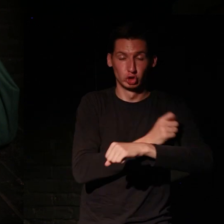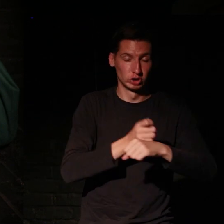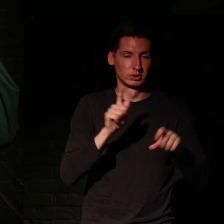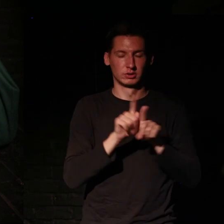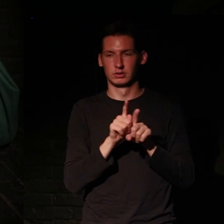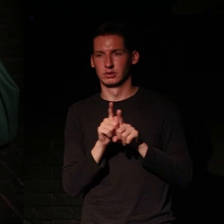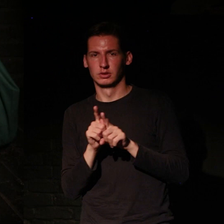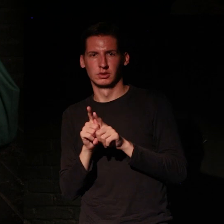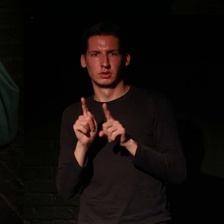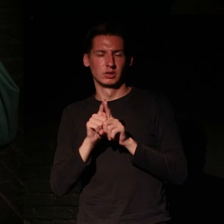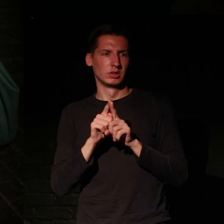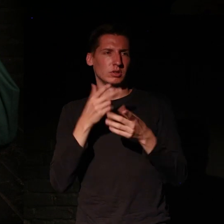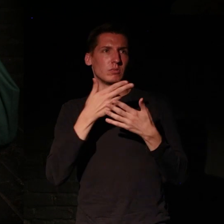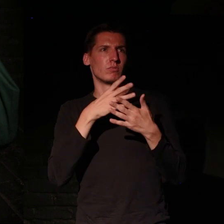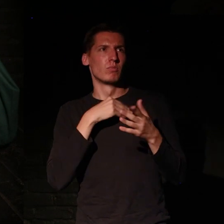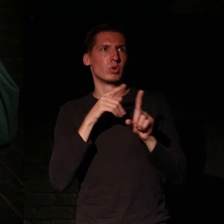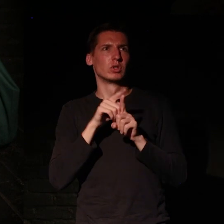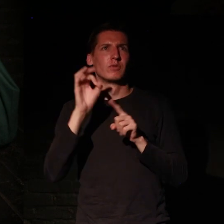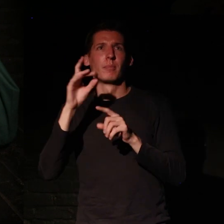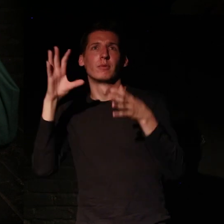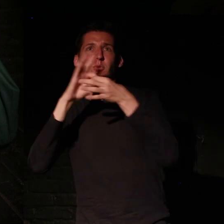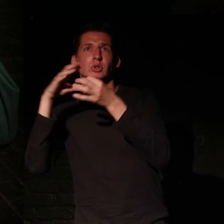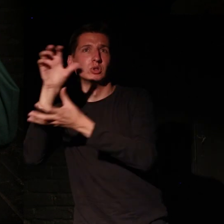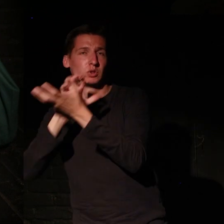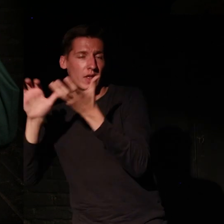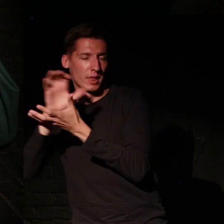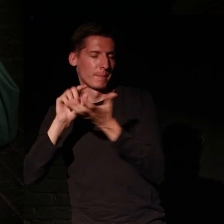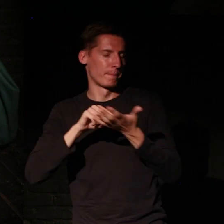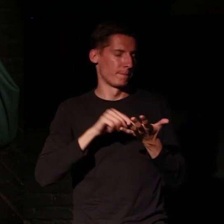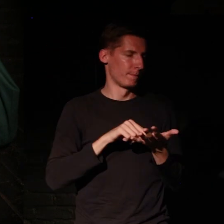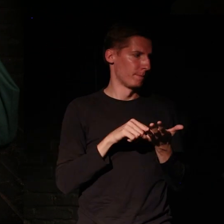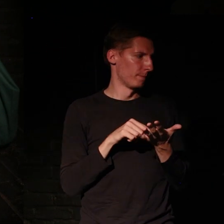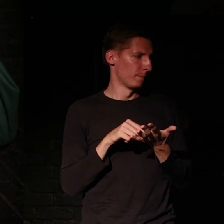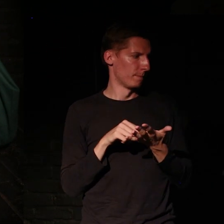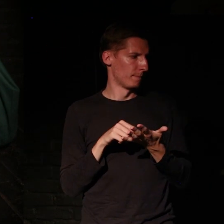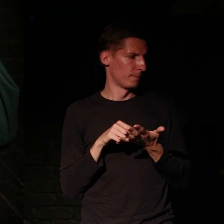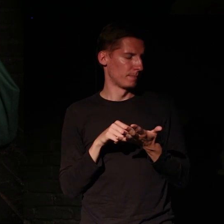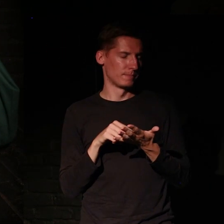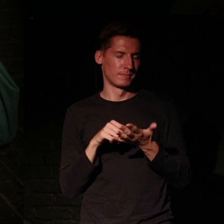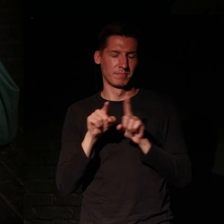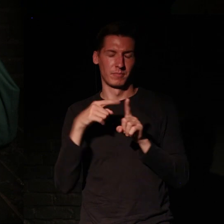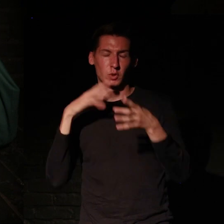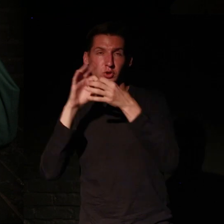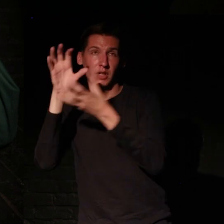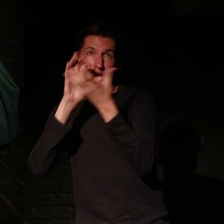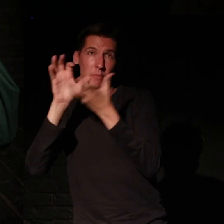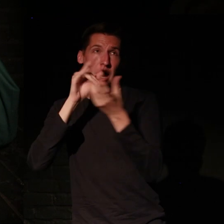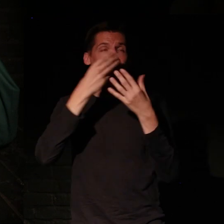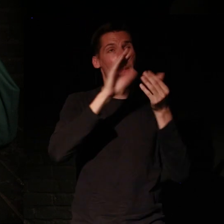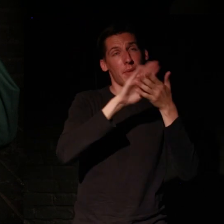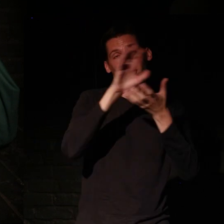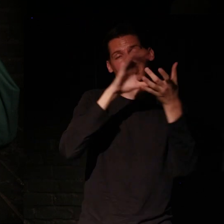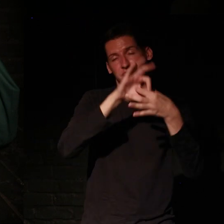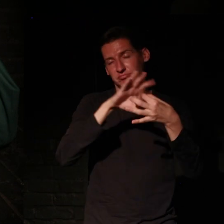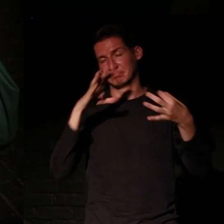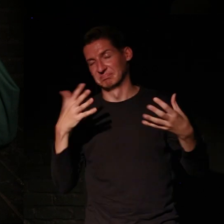współbrzmi dobrze. Można być albo ze świata, albo można być właśnie nie ze świata. Aczkolwiek niektóre